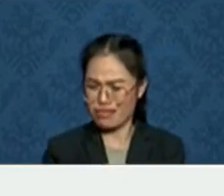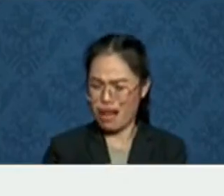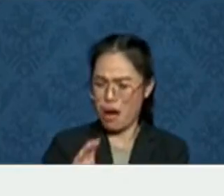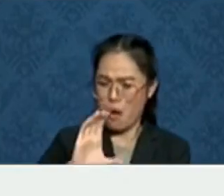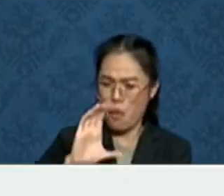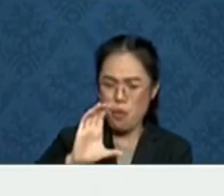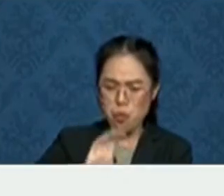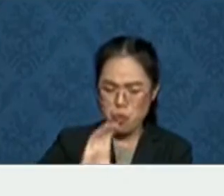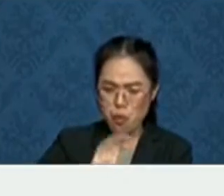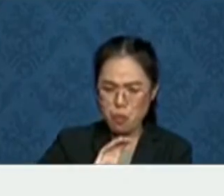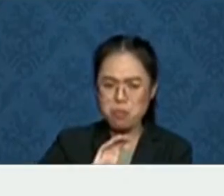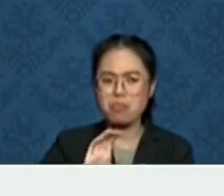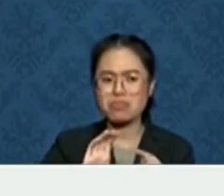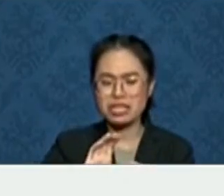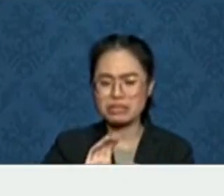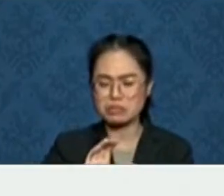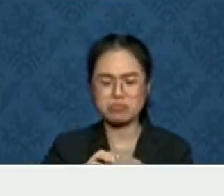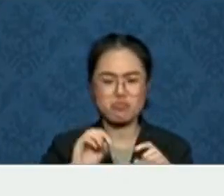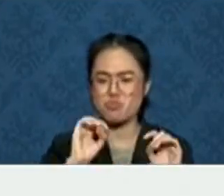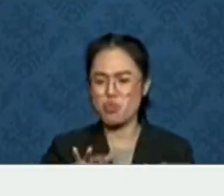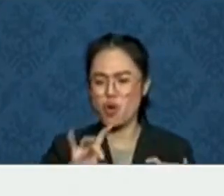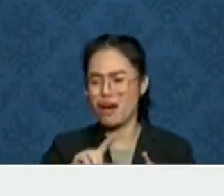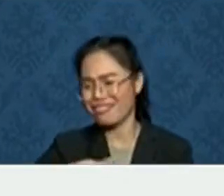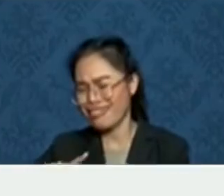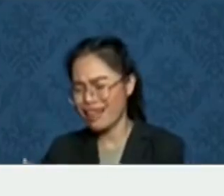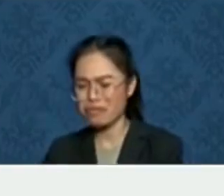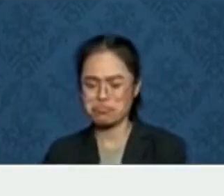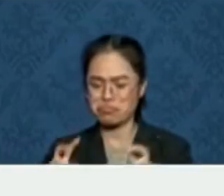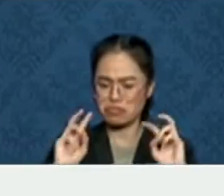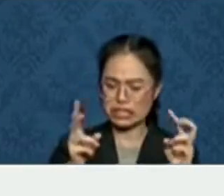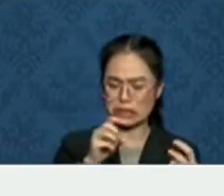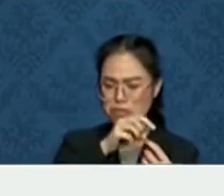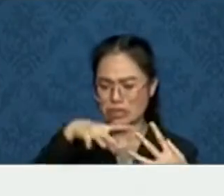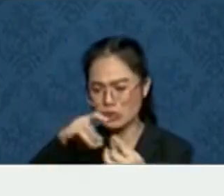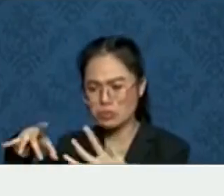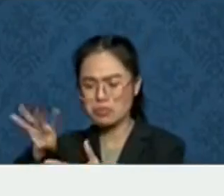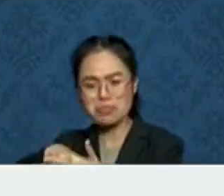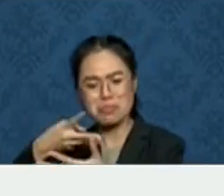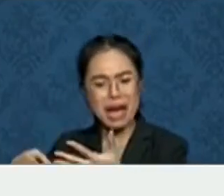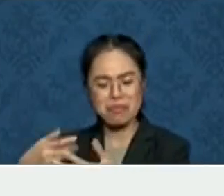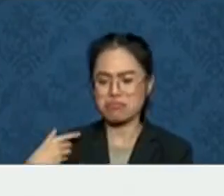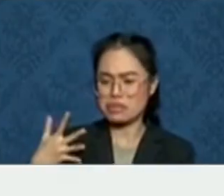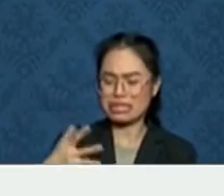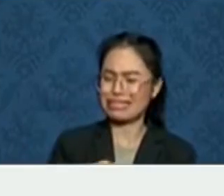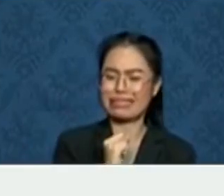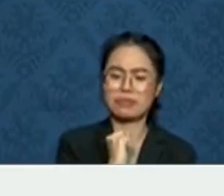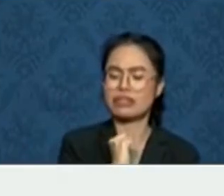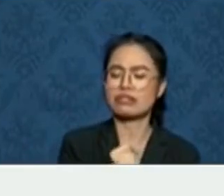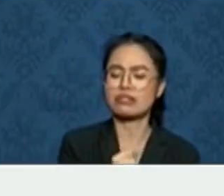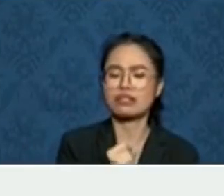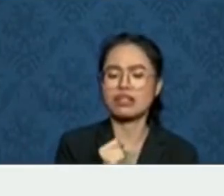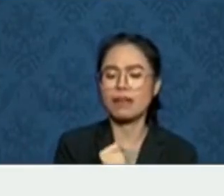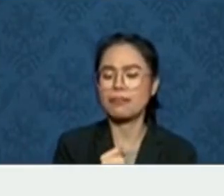เป็นเบี้ยหัวแตกครับสะเปะสะปะไม่มียุทธศาสตร์เหมือนทำงานอย่างไม่มี